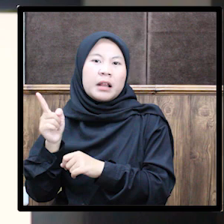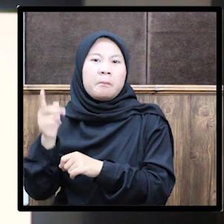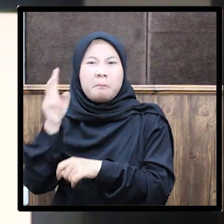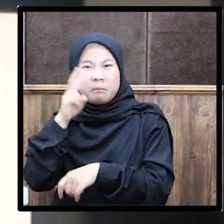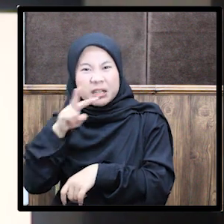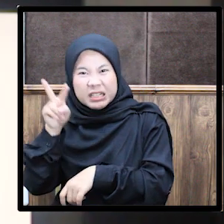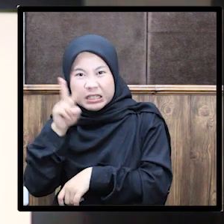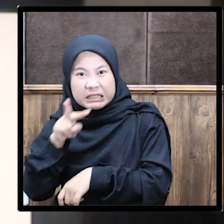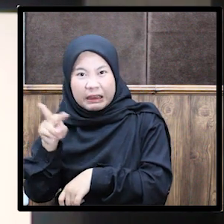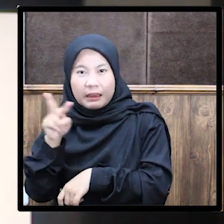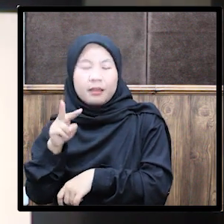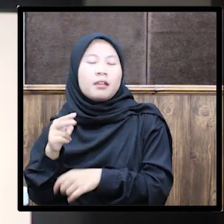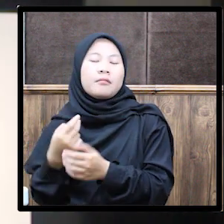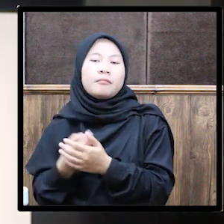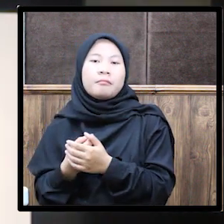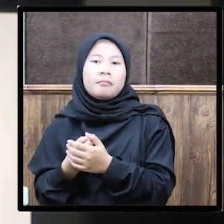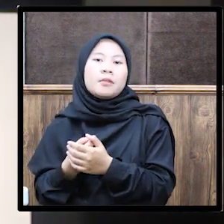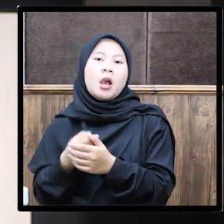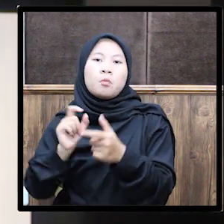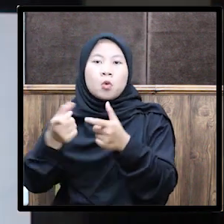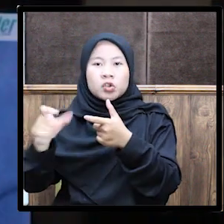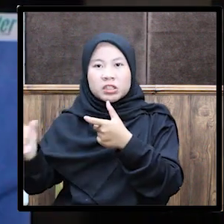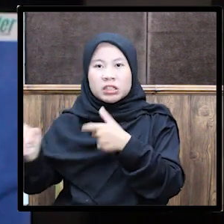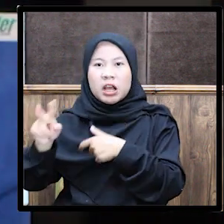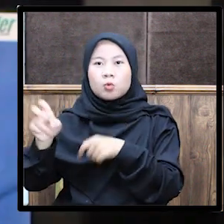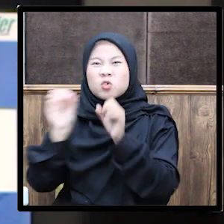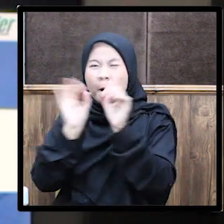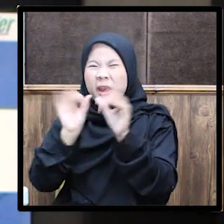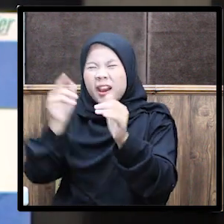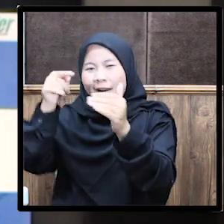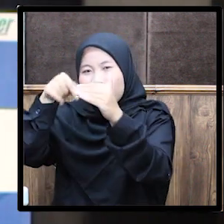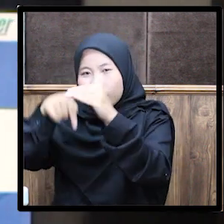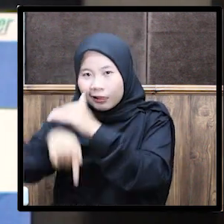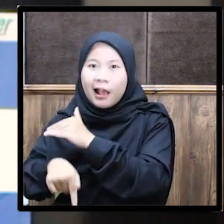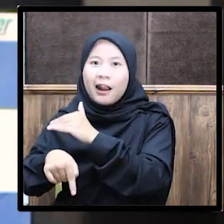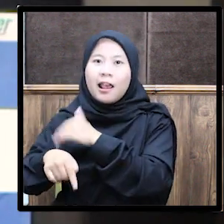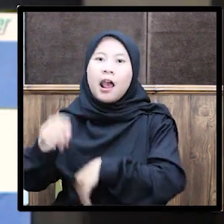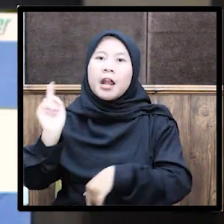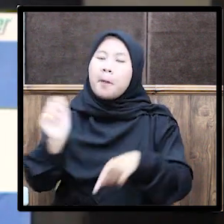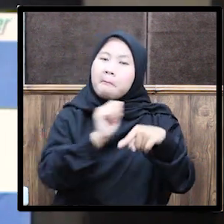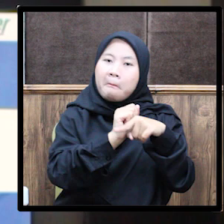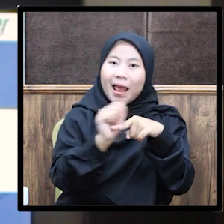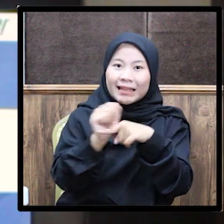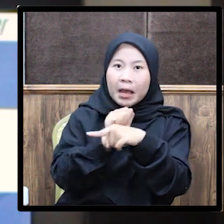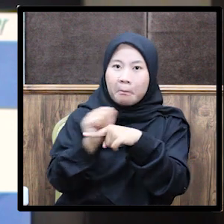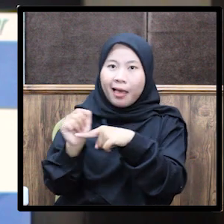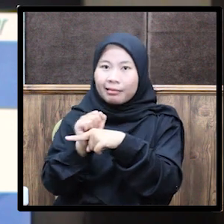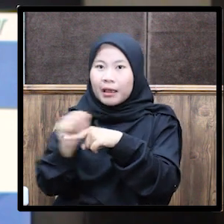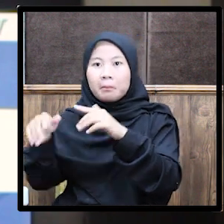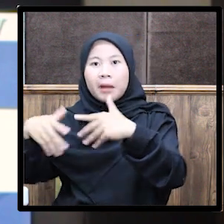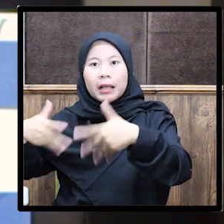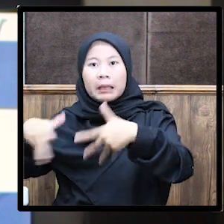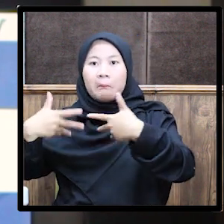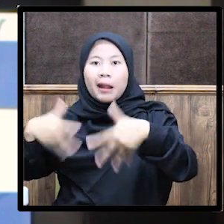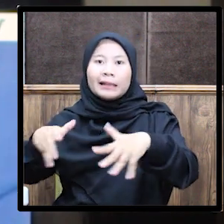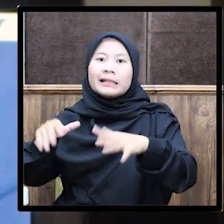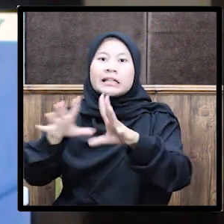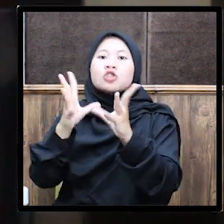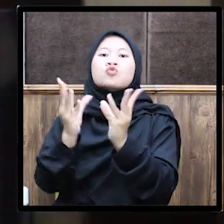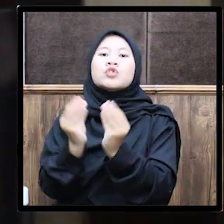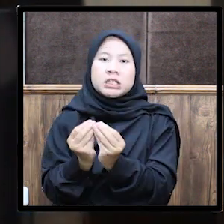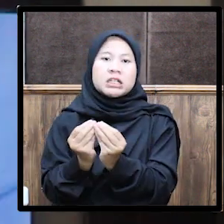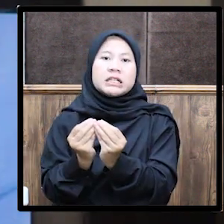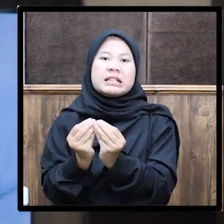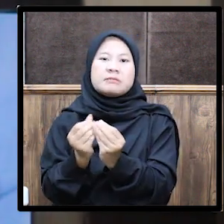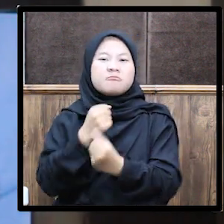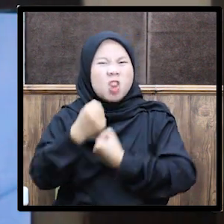yang kemudian harus kita sampaikan kepada teman-teman, gitu ya, dan simulasi-simulasi inklusi itu sudah kami lakukan, gitu.